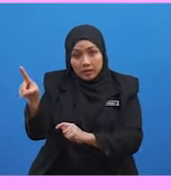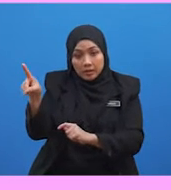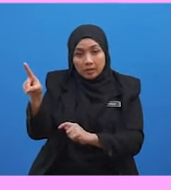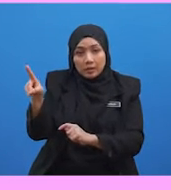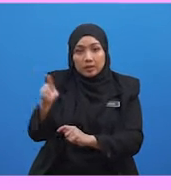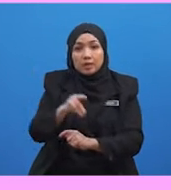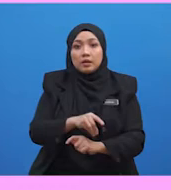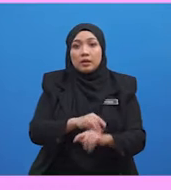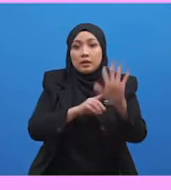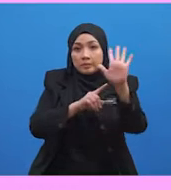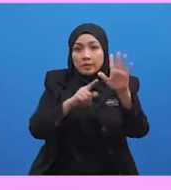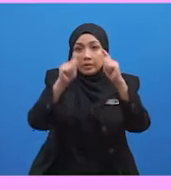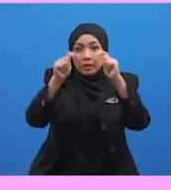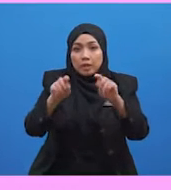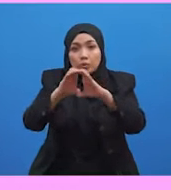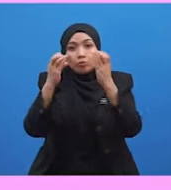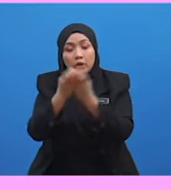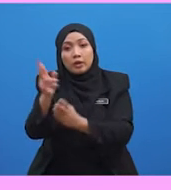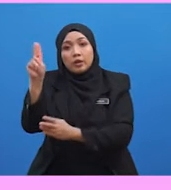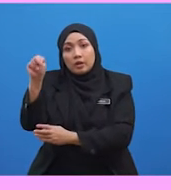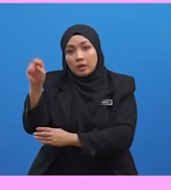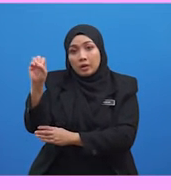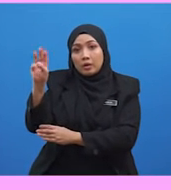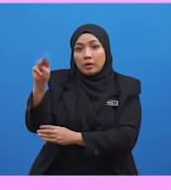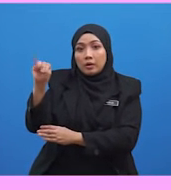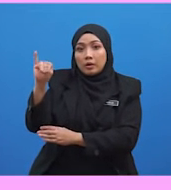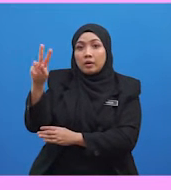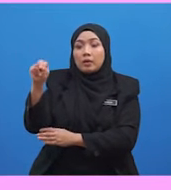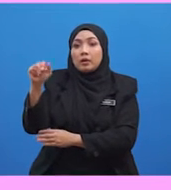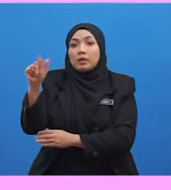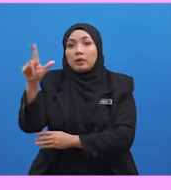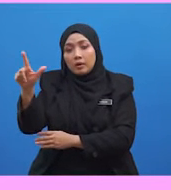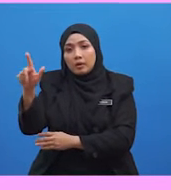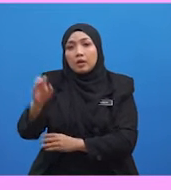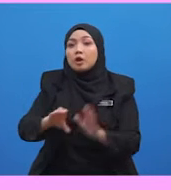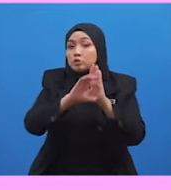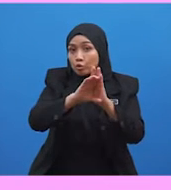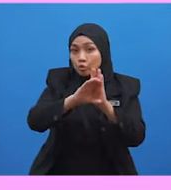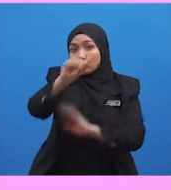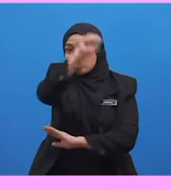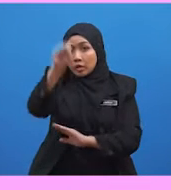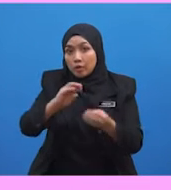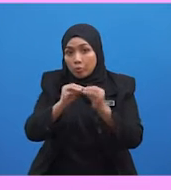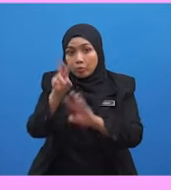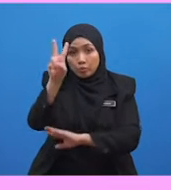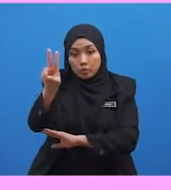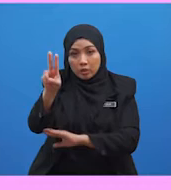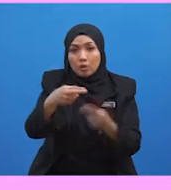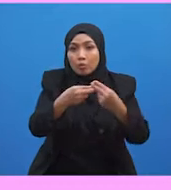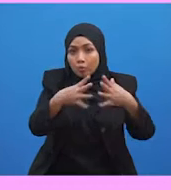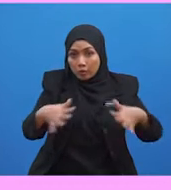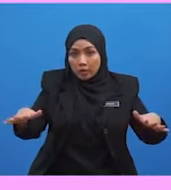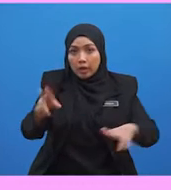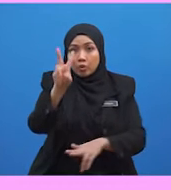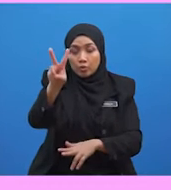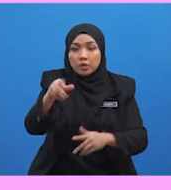nominal. Contoh soalan kedua ialah huraikan dua alat